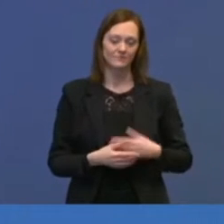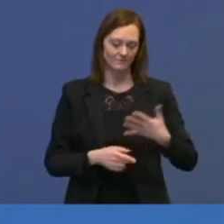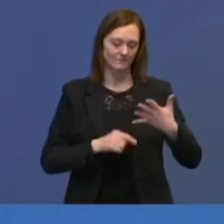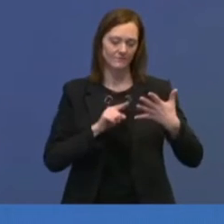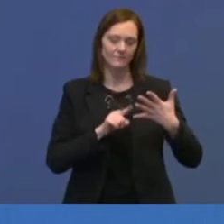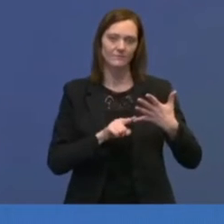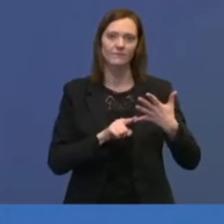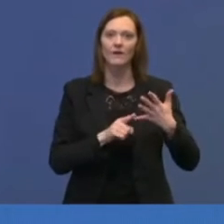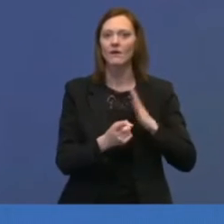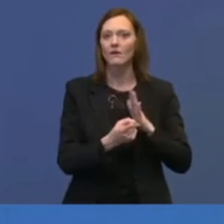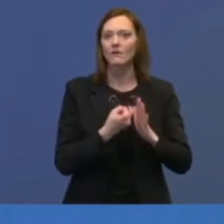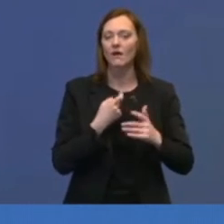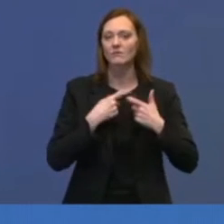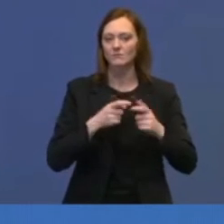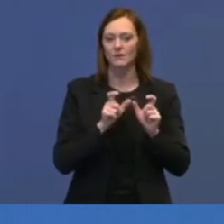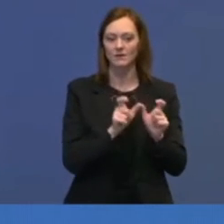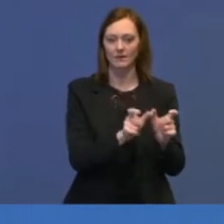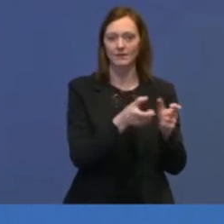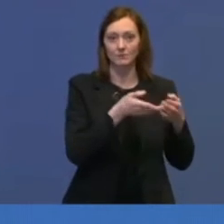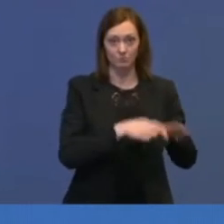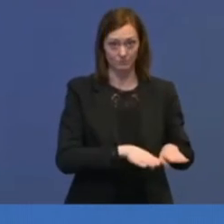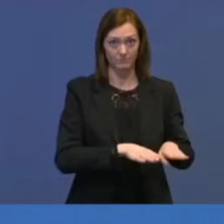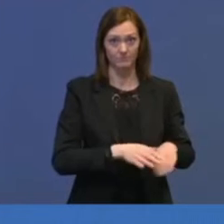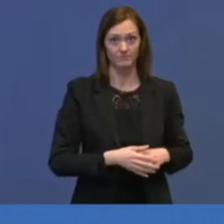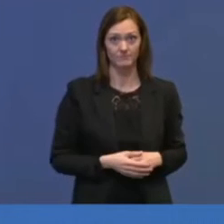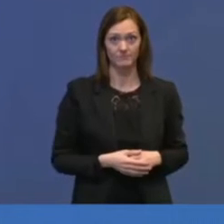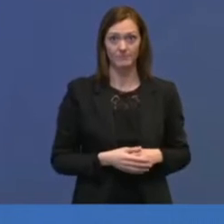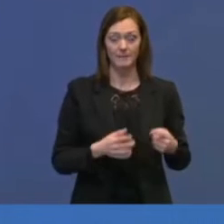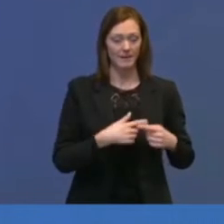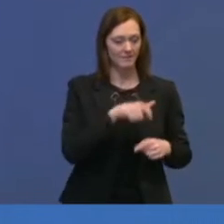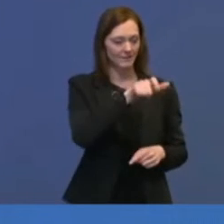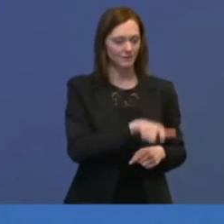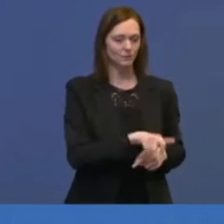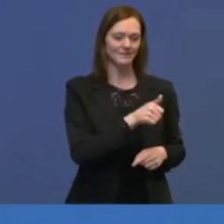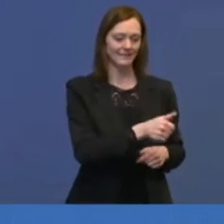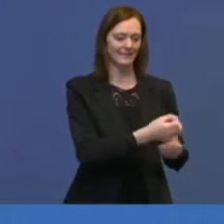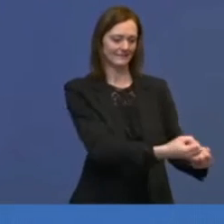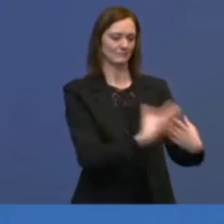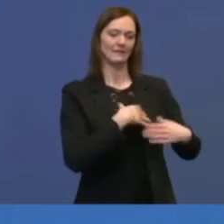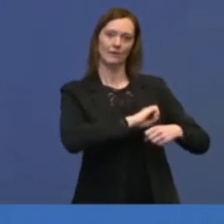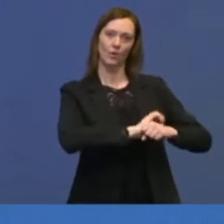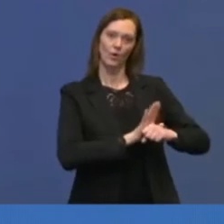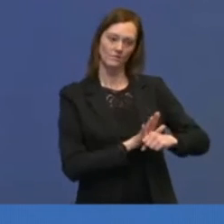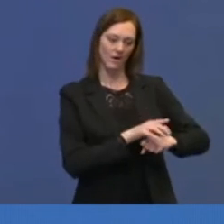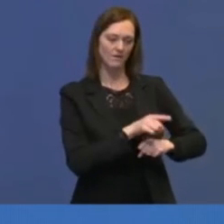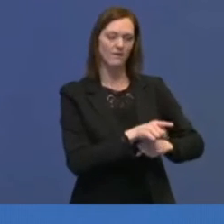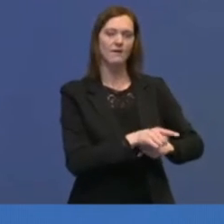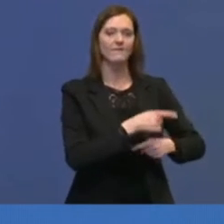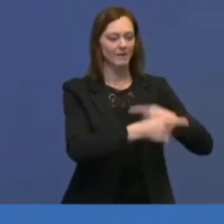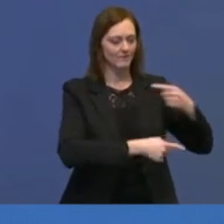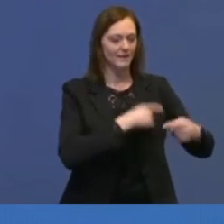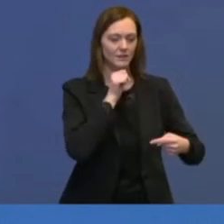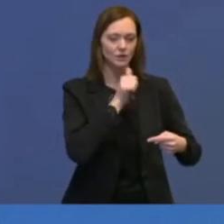Waxa no jooji ney sardiga karantiilka lakin qofgi koronu hu kudu uwa eeney gounu uga baxo datka kale.